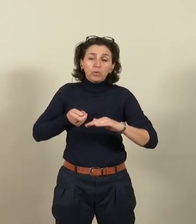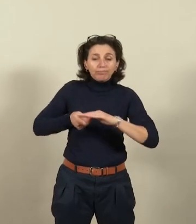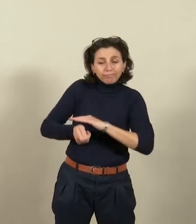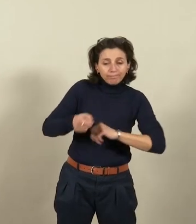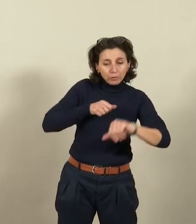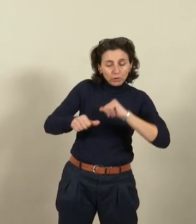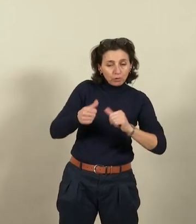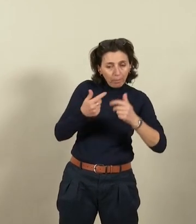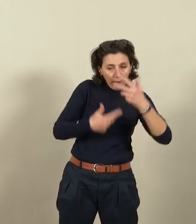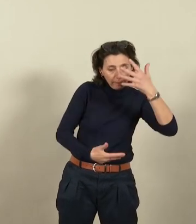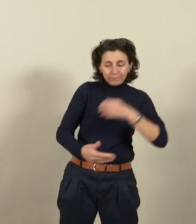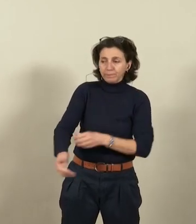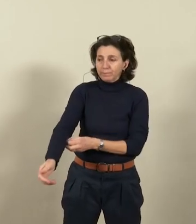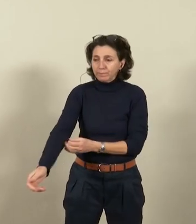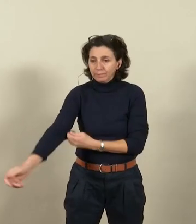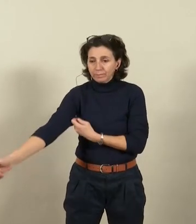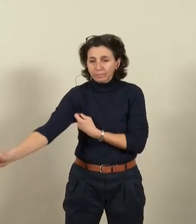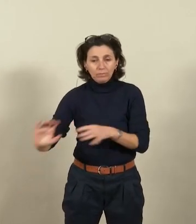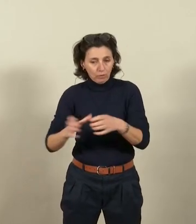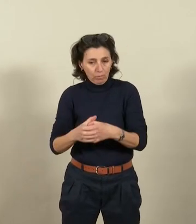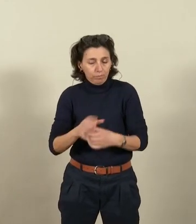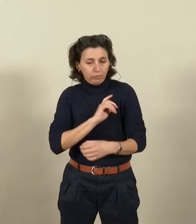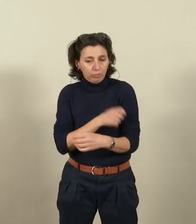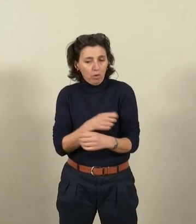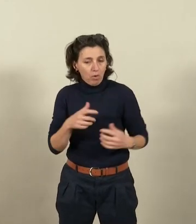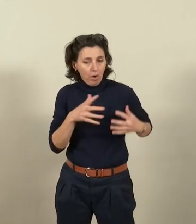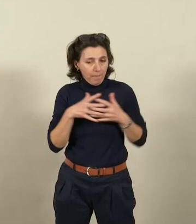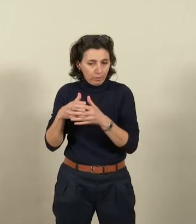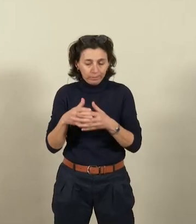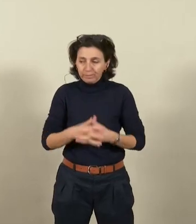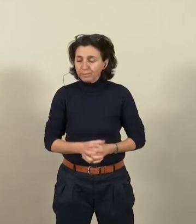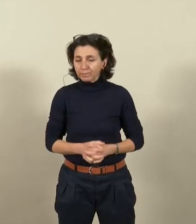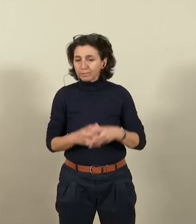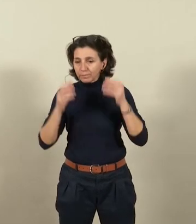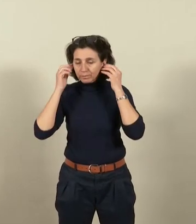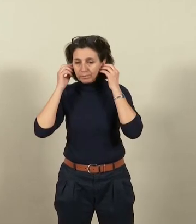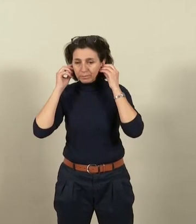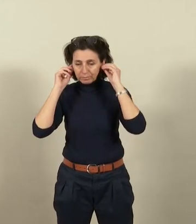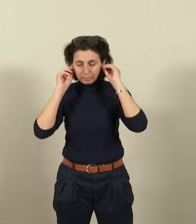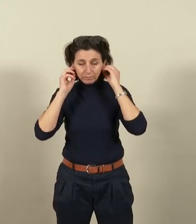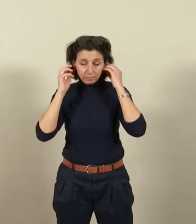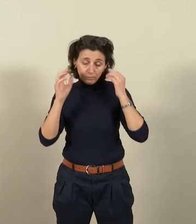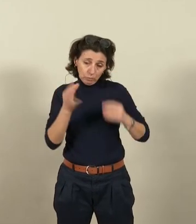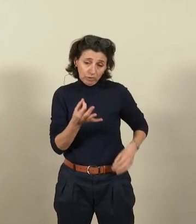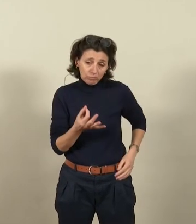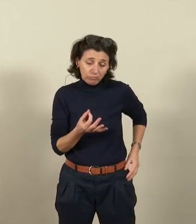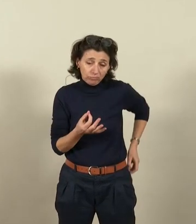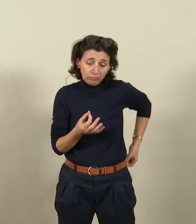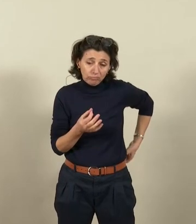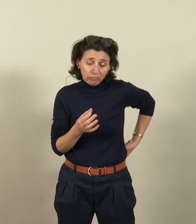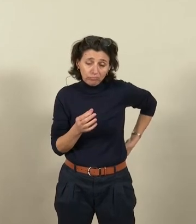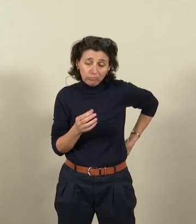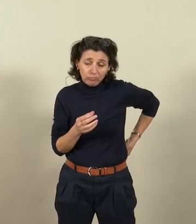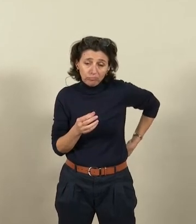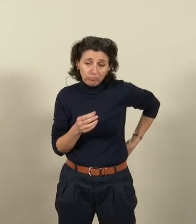amateur euh on en effet on rajoute une conditions d'éligibilité que vous